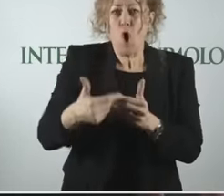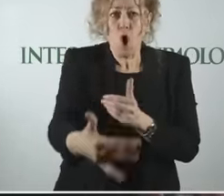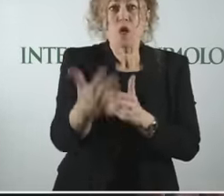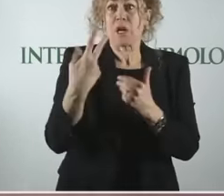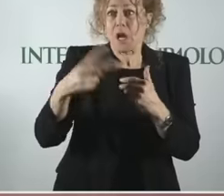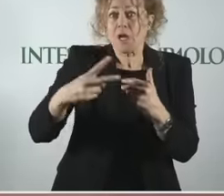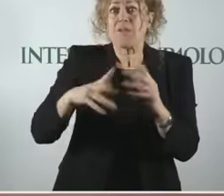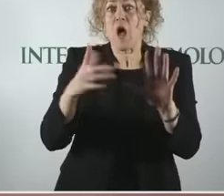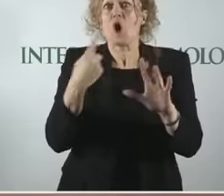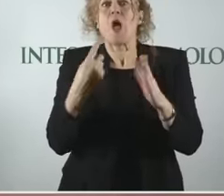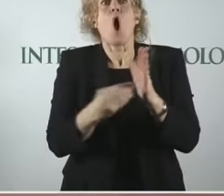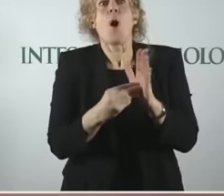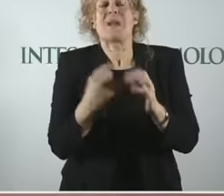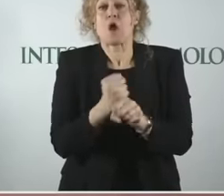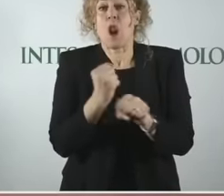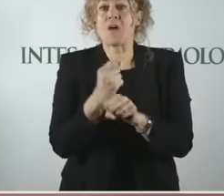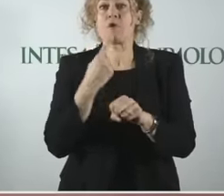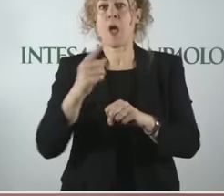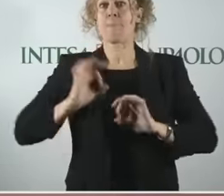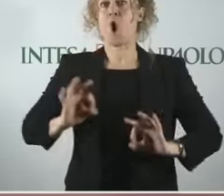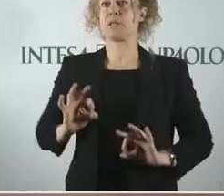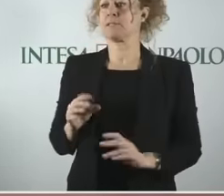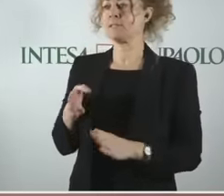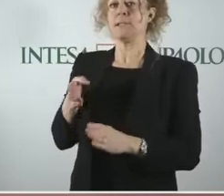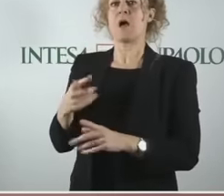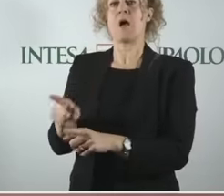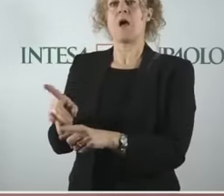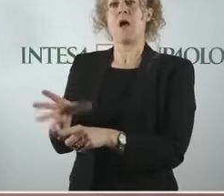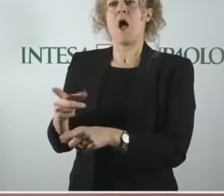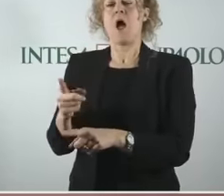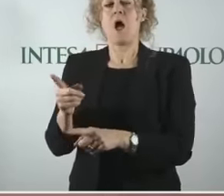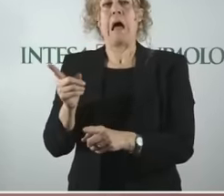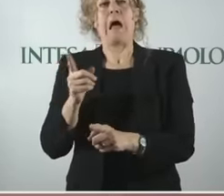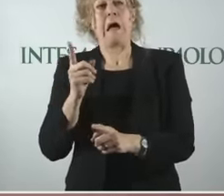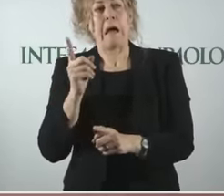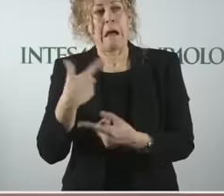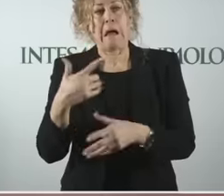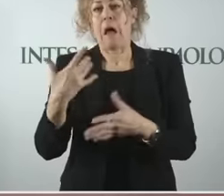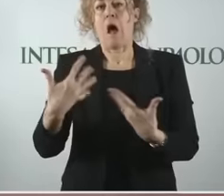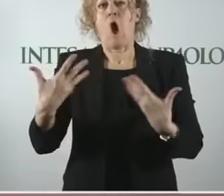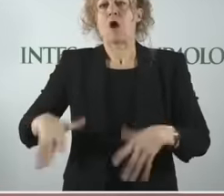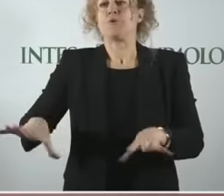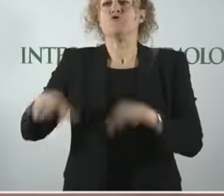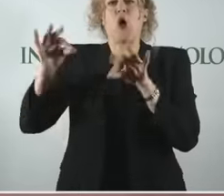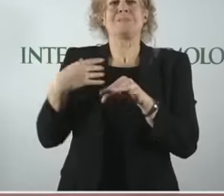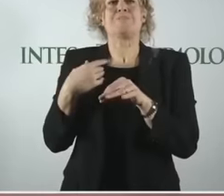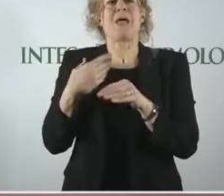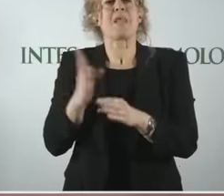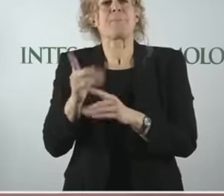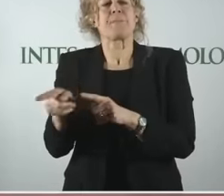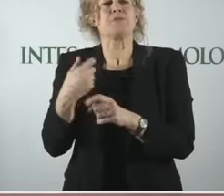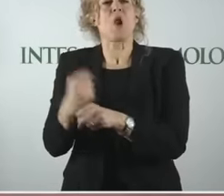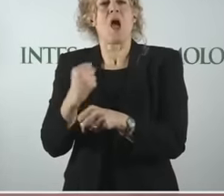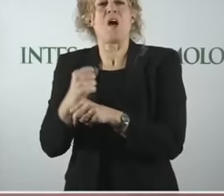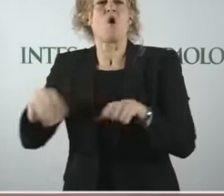tipicamente l'operaio che è stato beccato dalla Polizia a quel punto se lo scorda di continuare a fare l'operaio gli si sospende il permesso e lo si